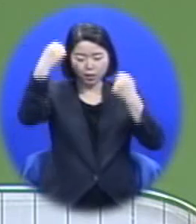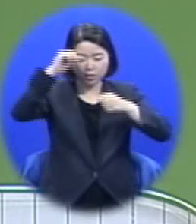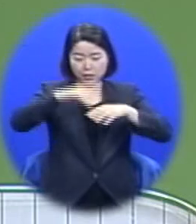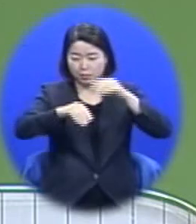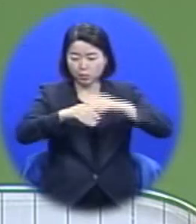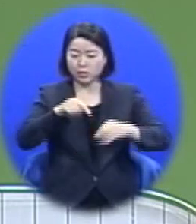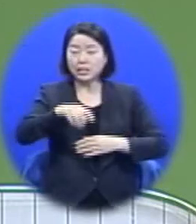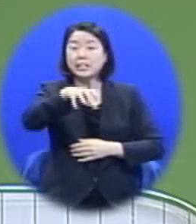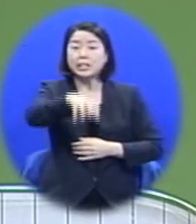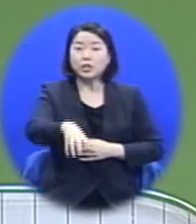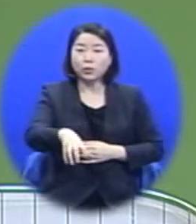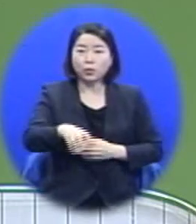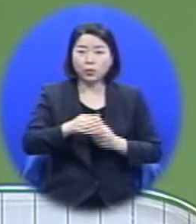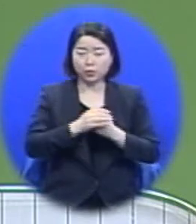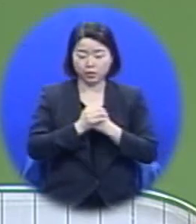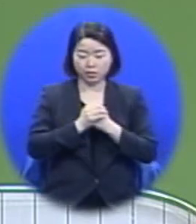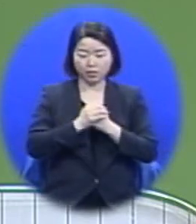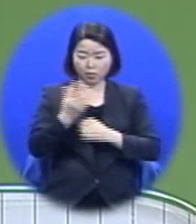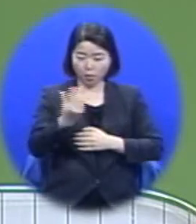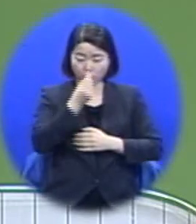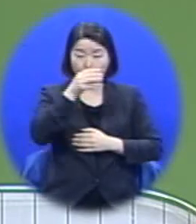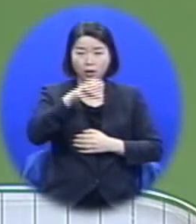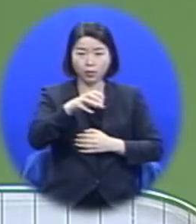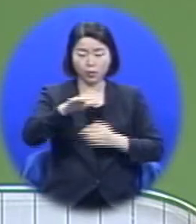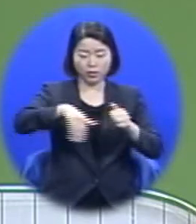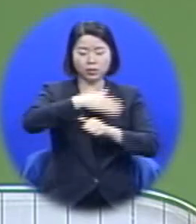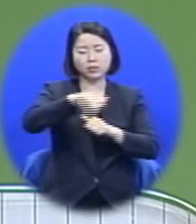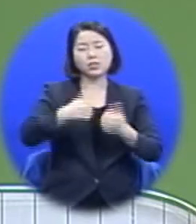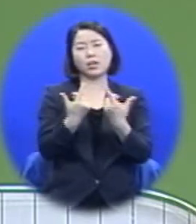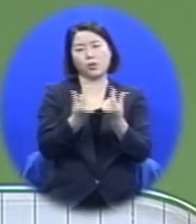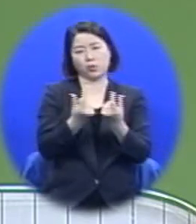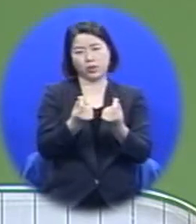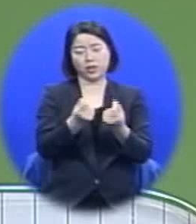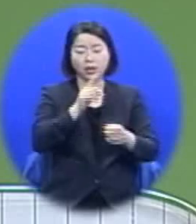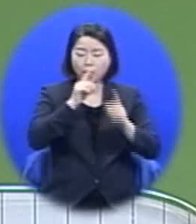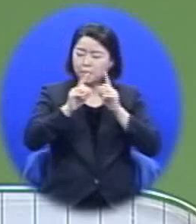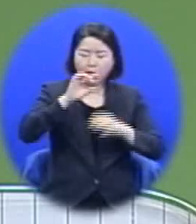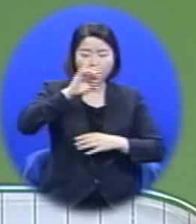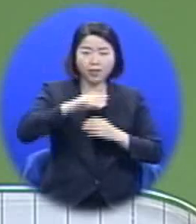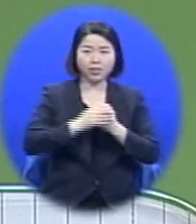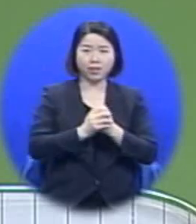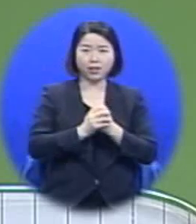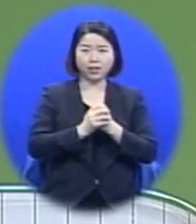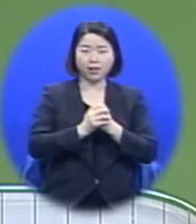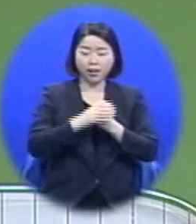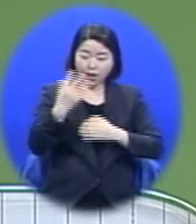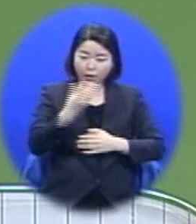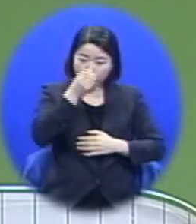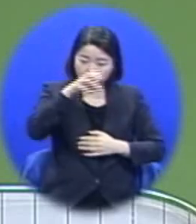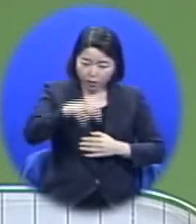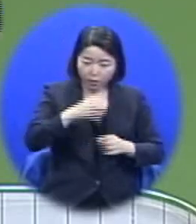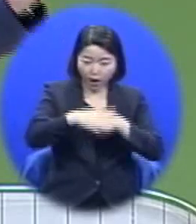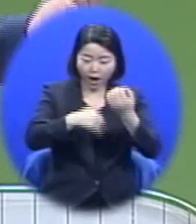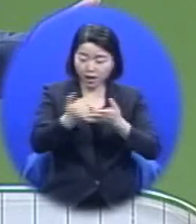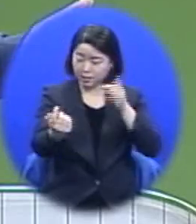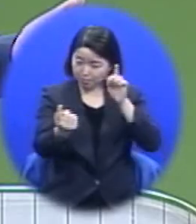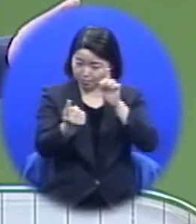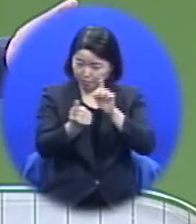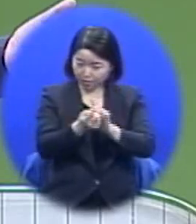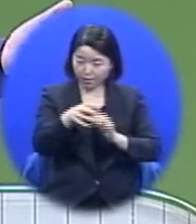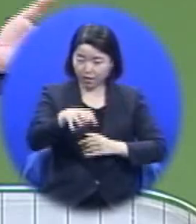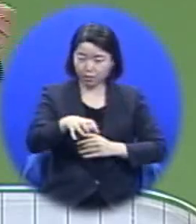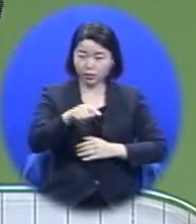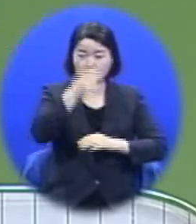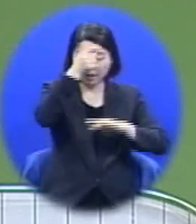것이야 꼭 그런 장 황 인 거죠 이건 말도 안 되는 거죠 고르고 1 곧 하나님을 만나는 것은 이런 예배당 해